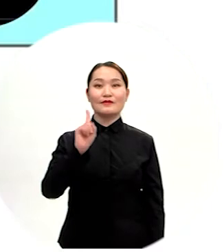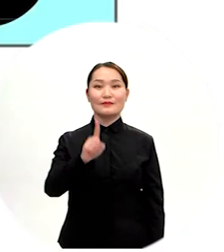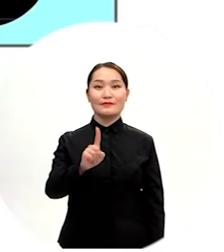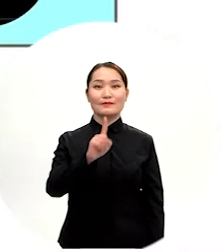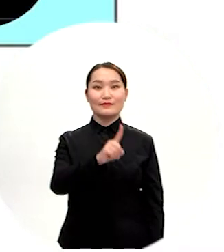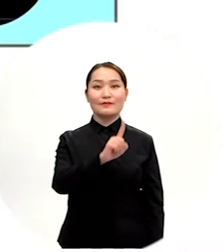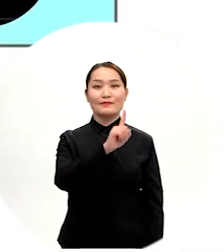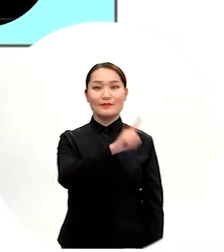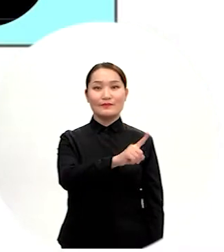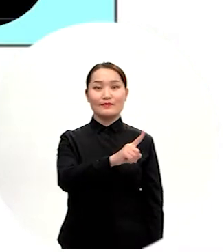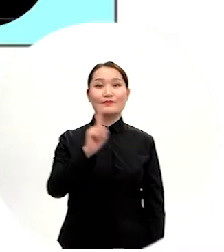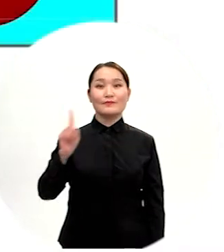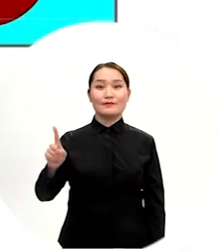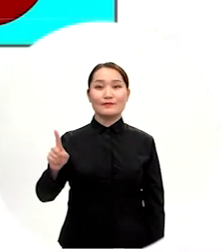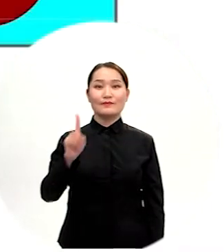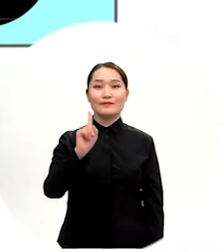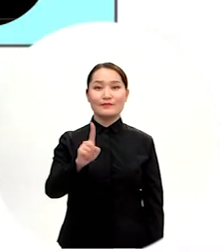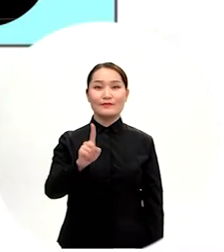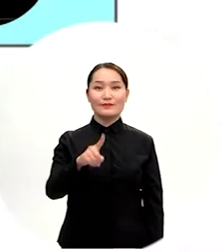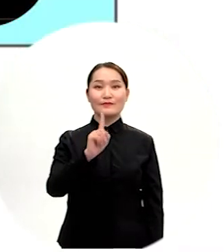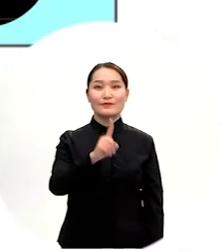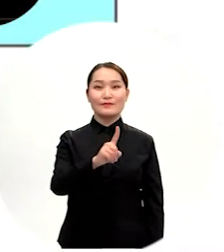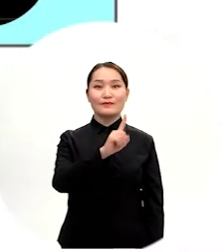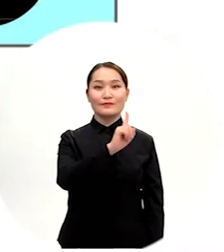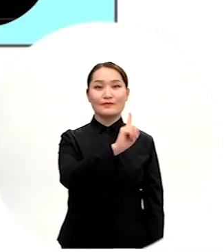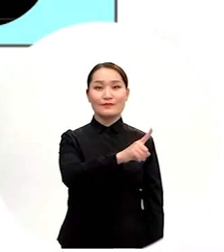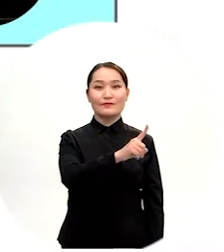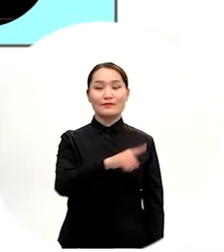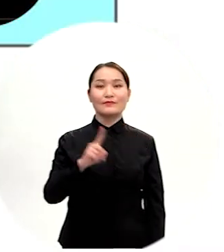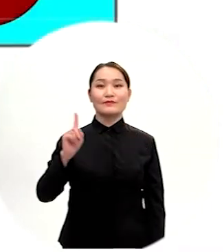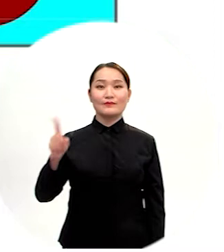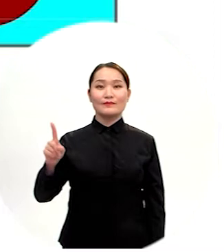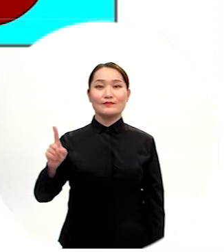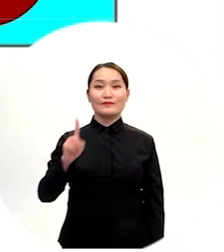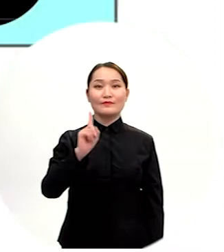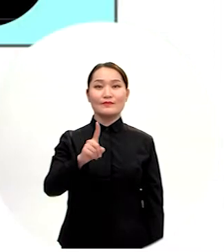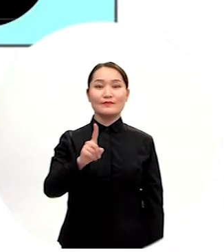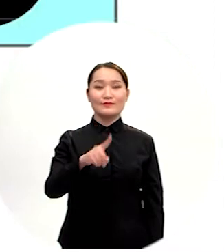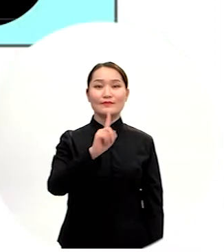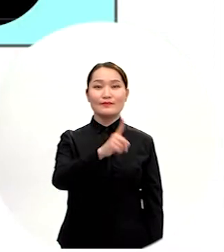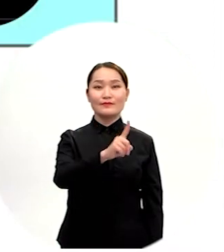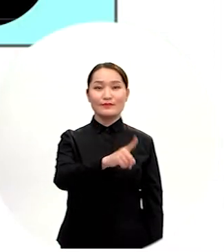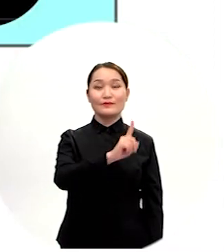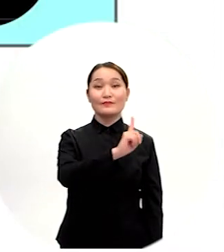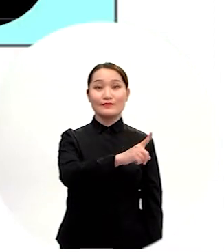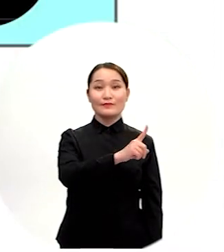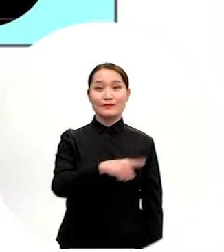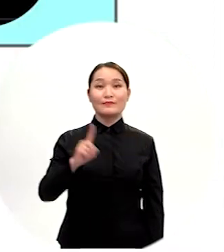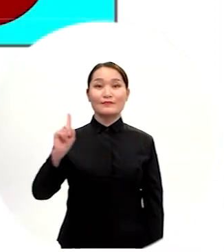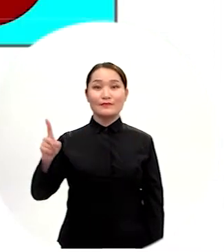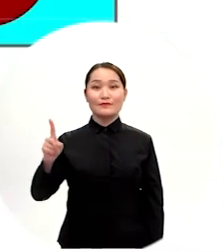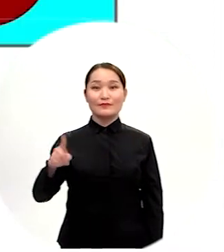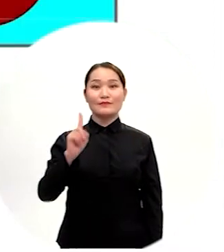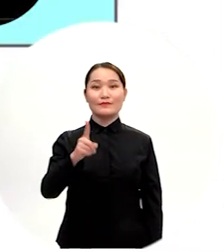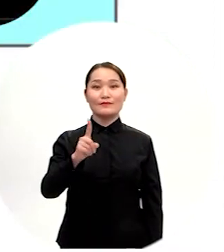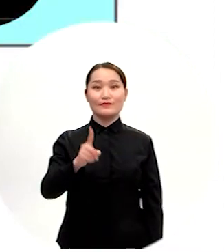1, 2, 3, 4, 1, 2, 3, 4, 2, 3,